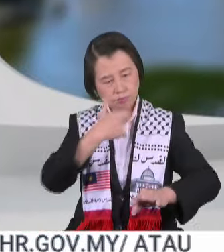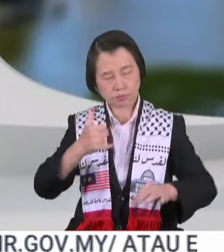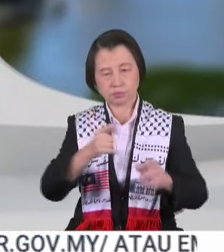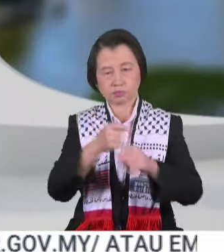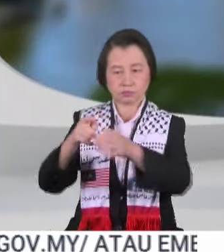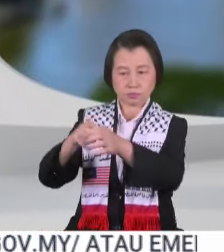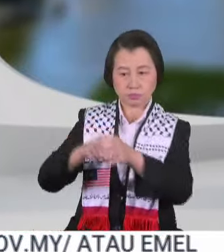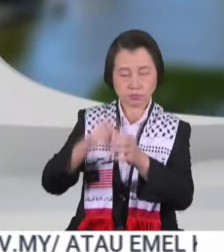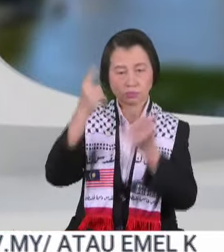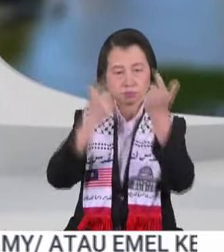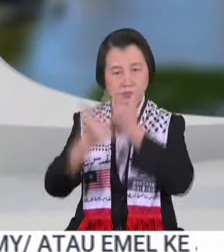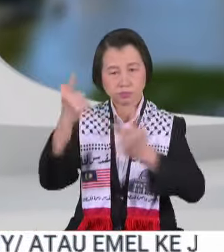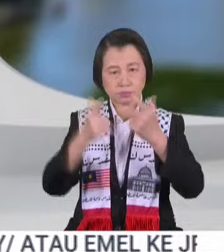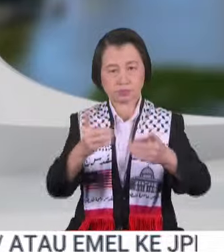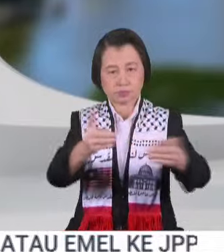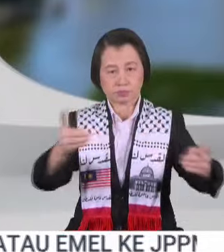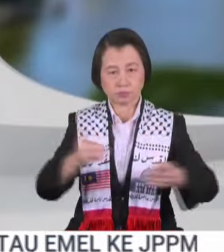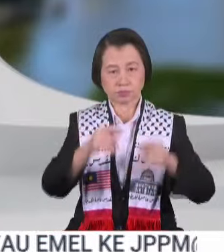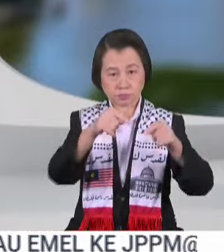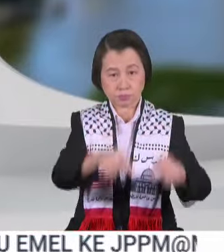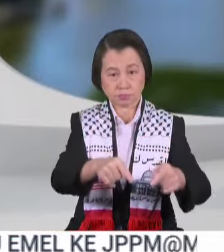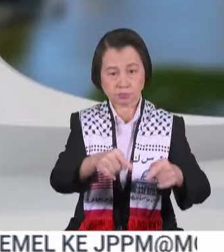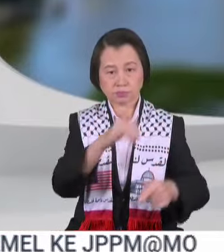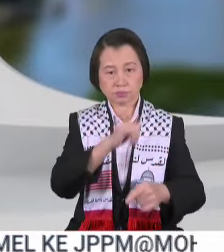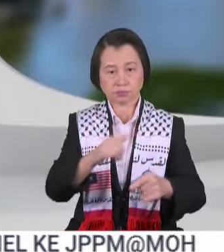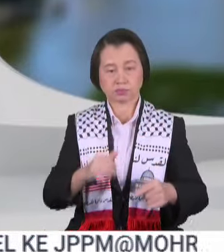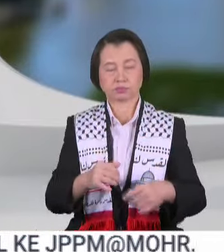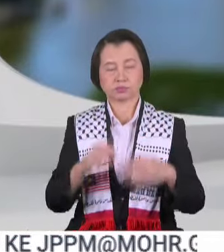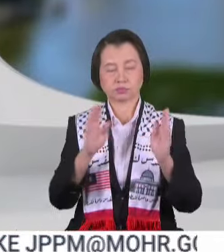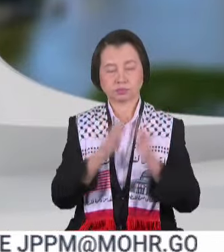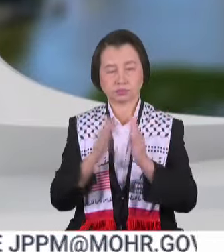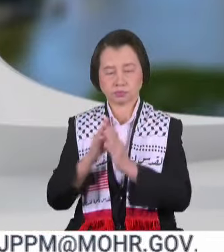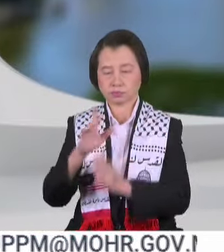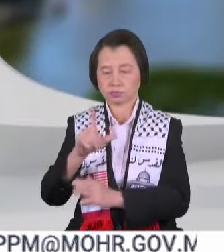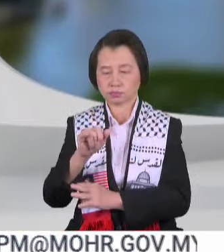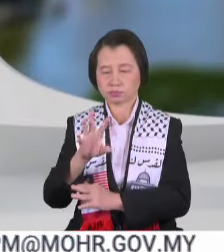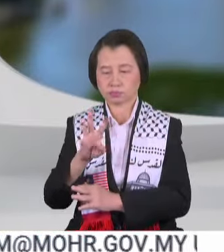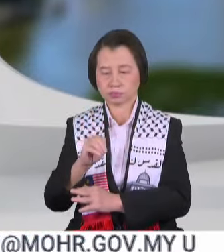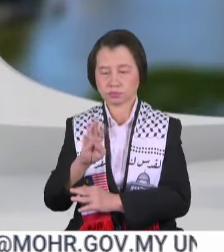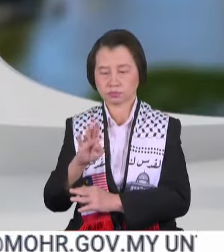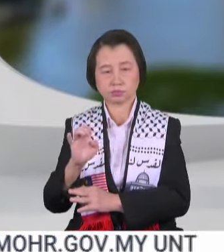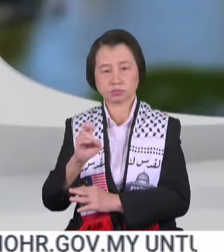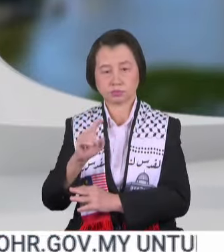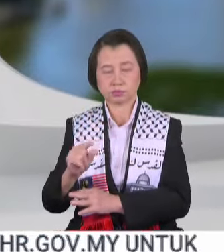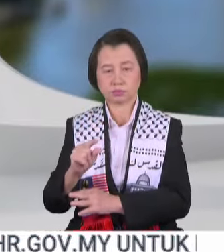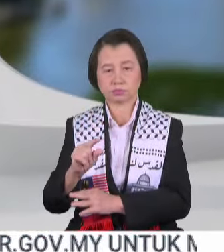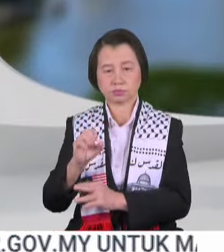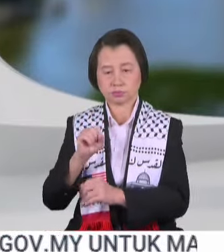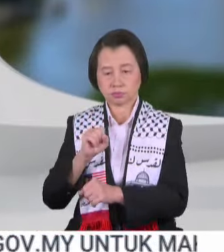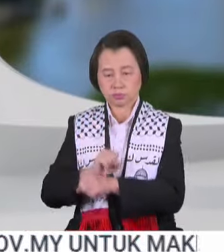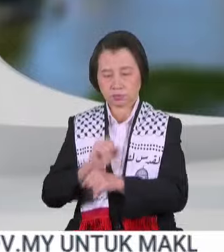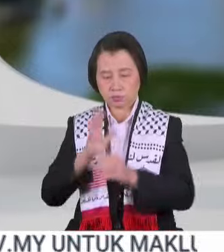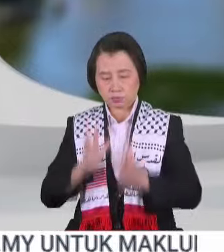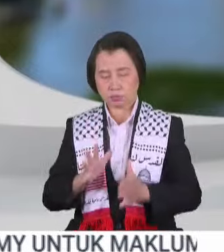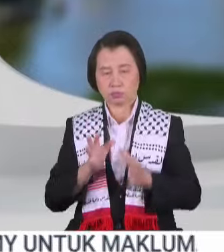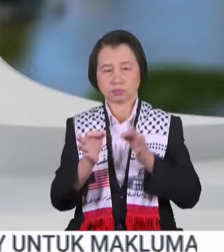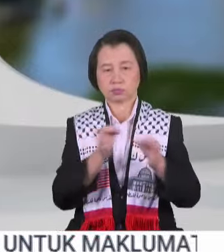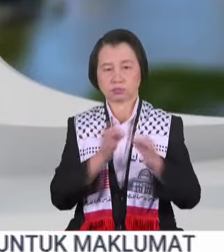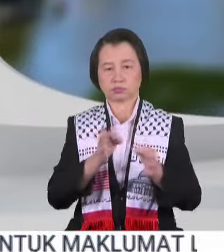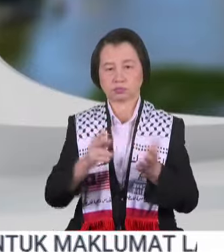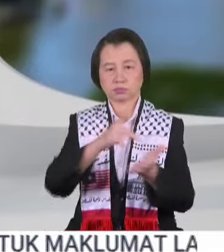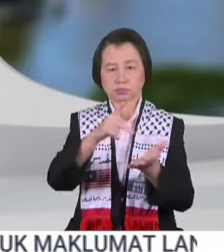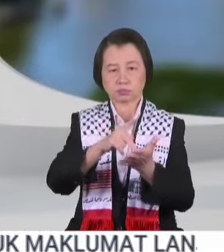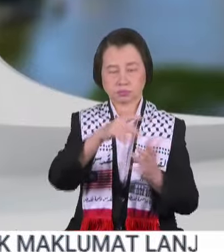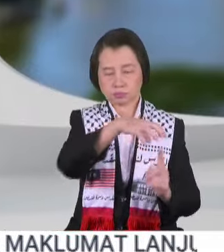sebagai tarikan pelancong di daerah itu. Wali Kota Majlis Daerah Limbang MDL, Kaunselor Sufian Mohad menjelaskan,